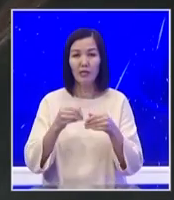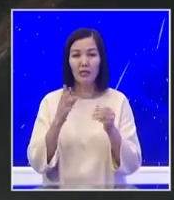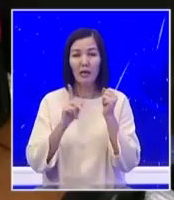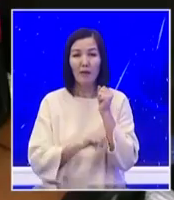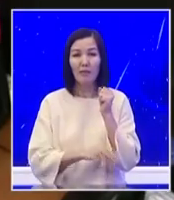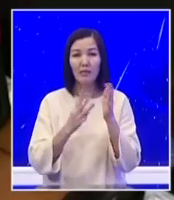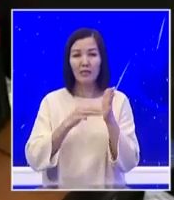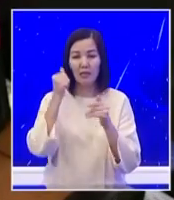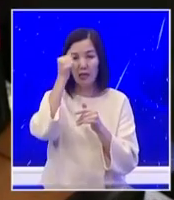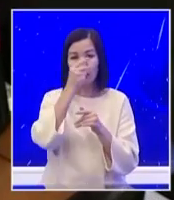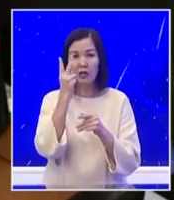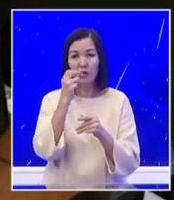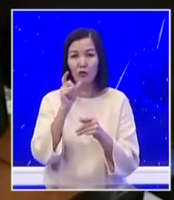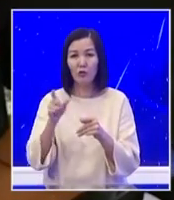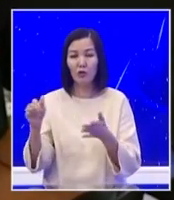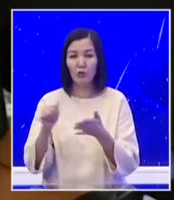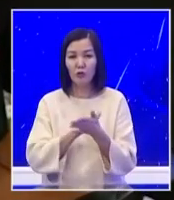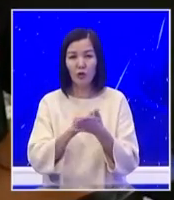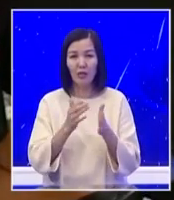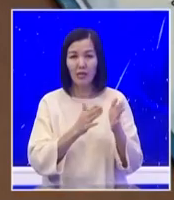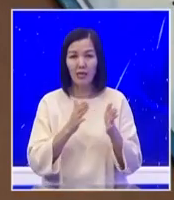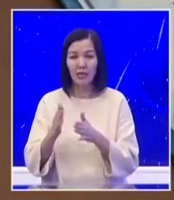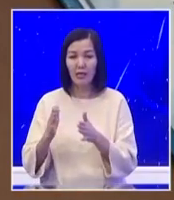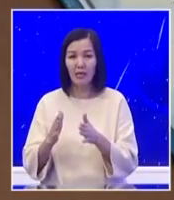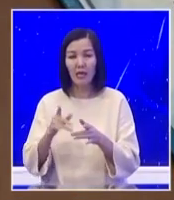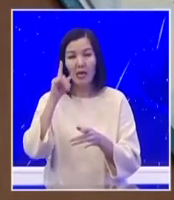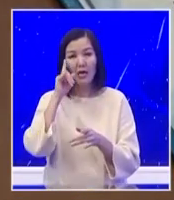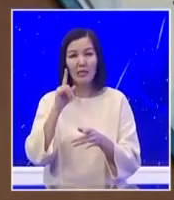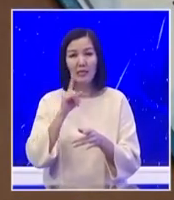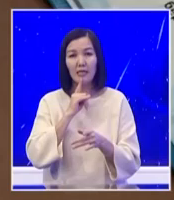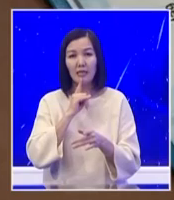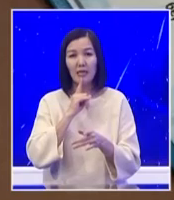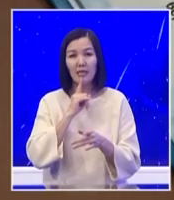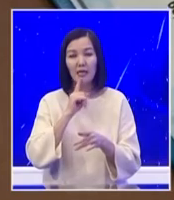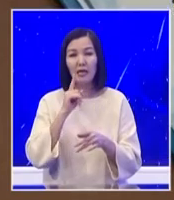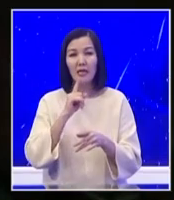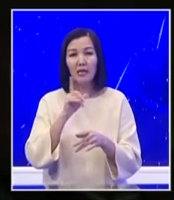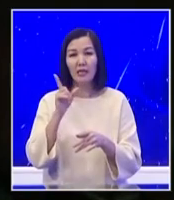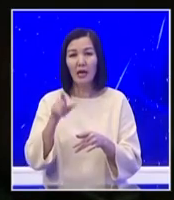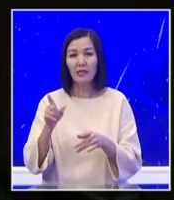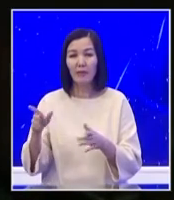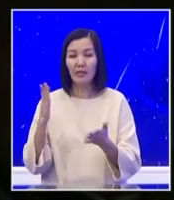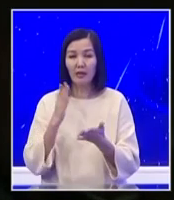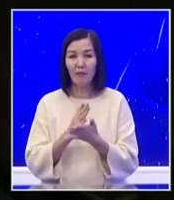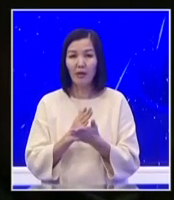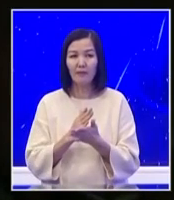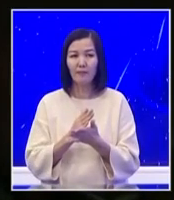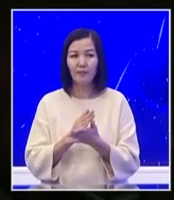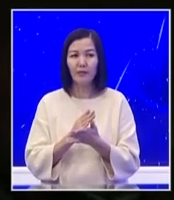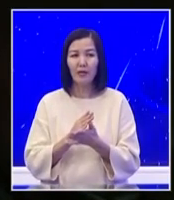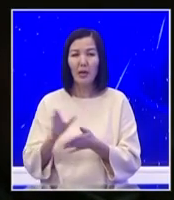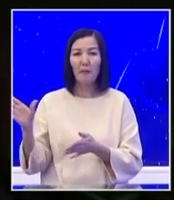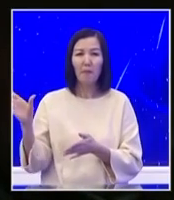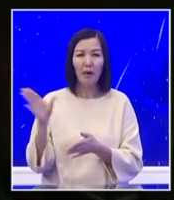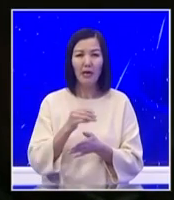жылда 200-ге жуық тұрғынның құжаты реттелген. Қатарында еліміздің азаматтығын алғандар да бар. Барлығы құжатсыз жүрген